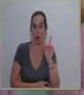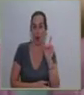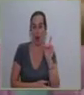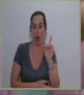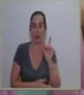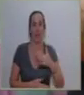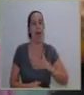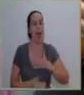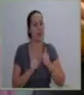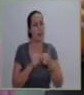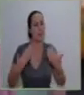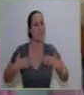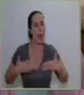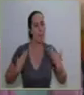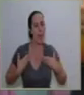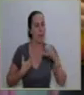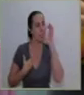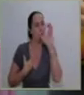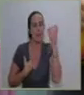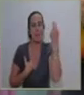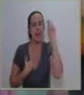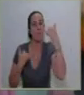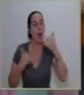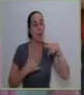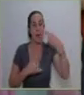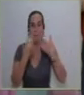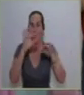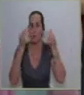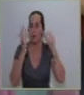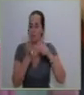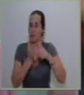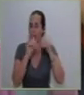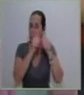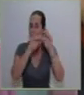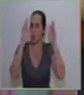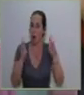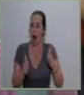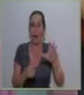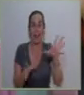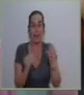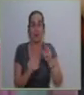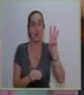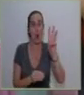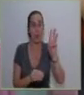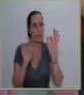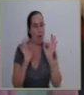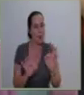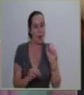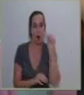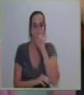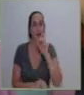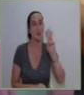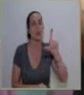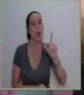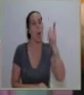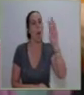והבנות. חג סוכות שמח! צופים יקרים, היום יהיה כאן פרק מיוחד לכבוד הסוכות עם שלומית המקורית מהשיר